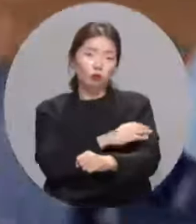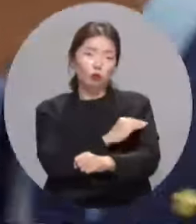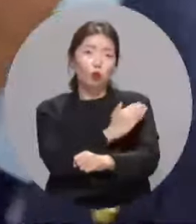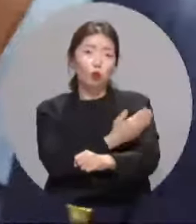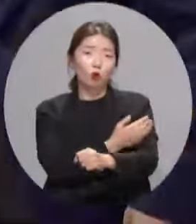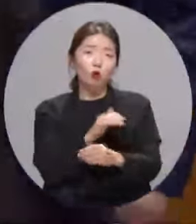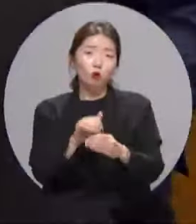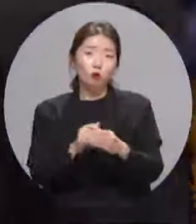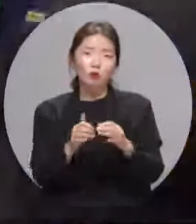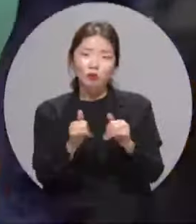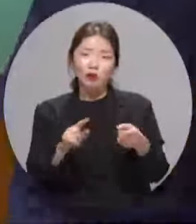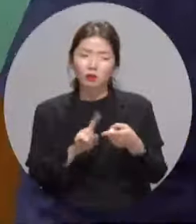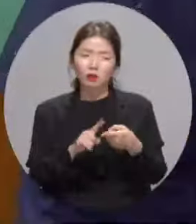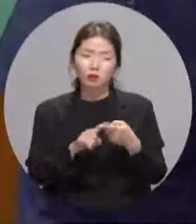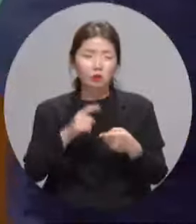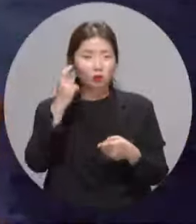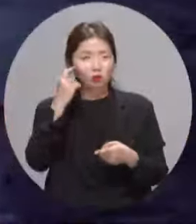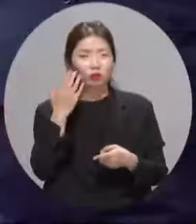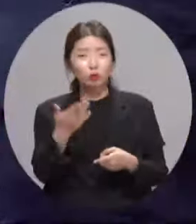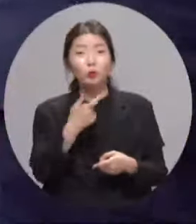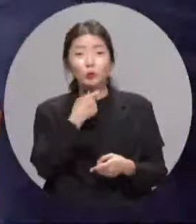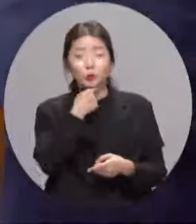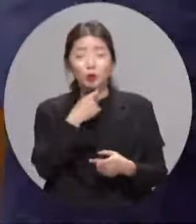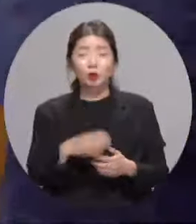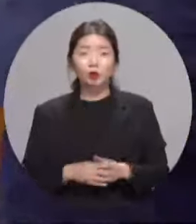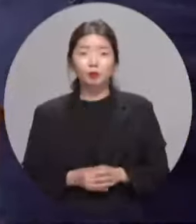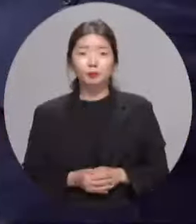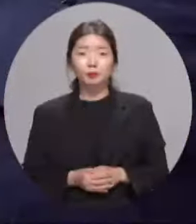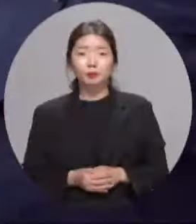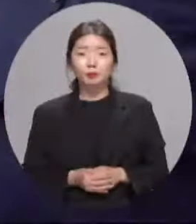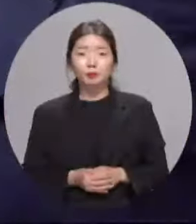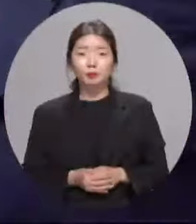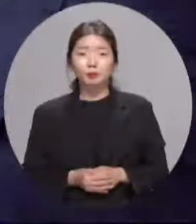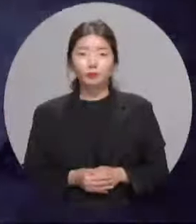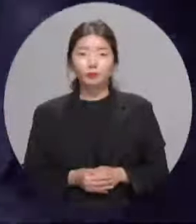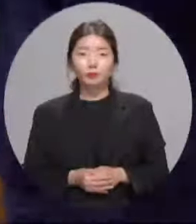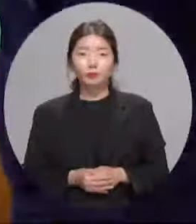정당과 기성 정치인들에게 묻고 있습니다. MBC 뉴스 강동엽입니다.